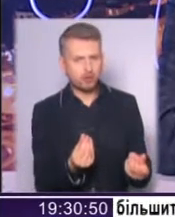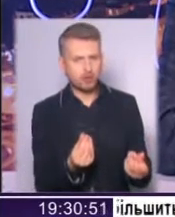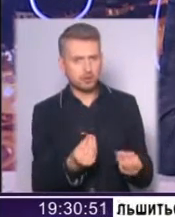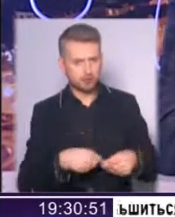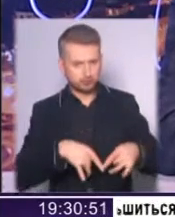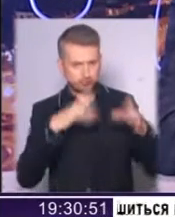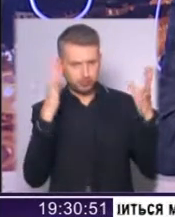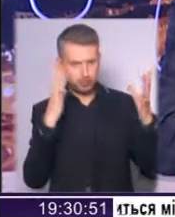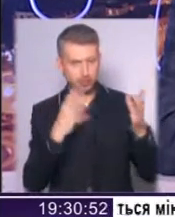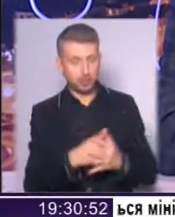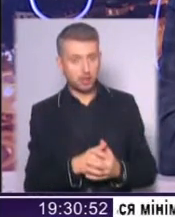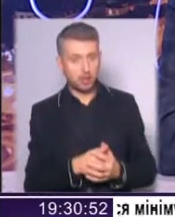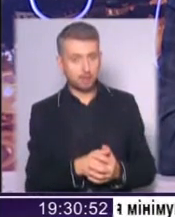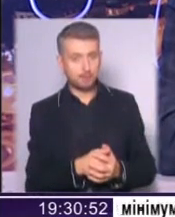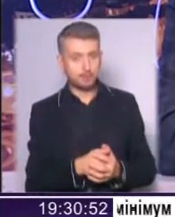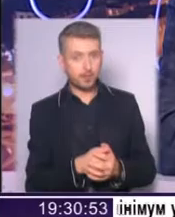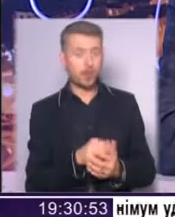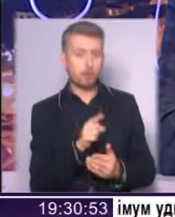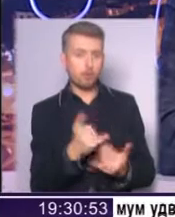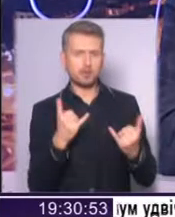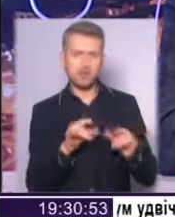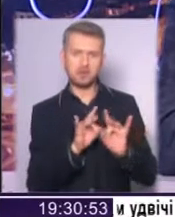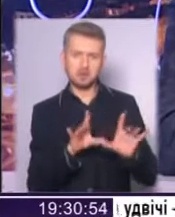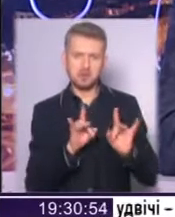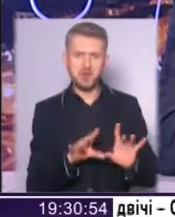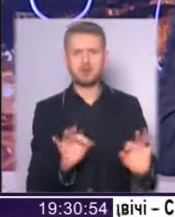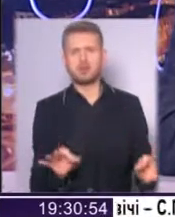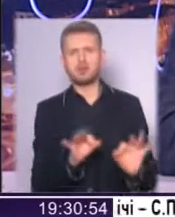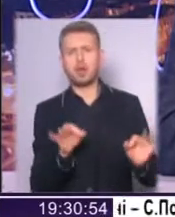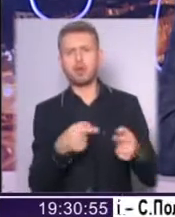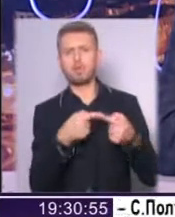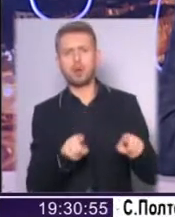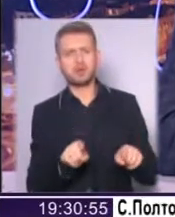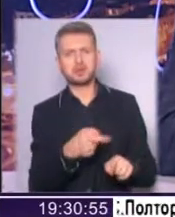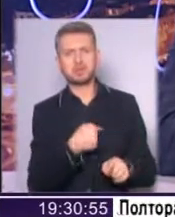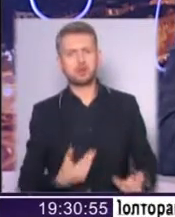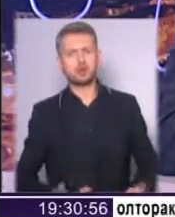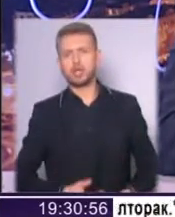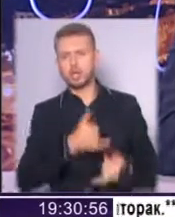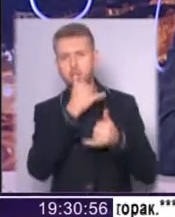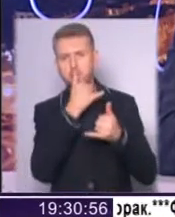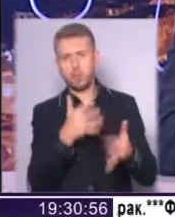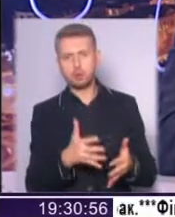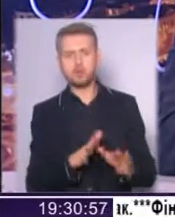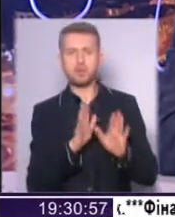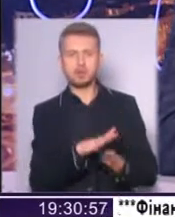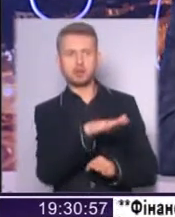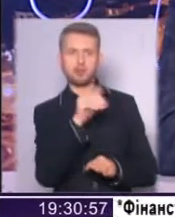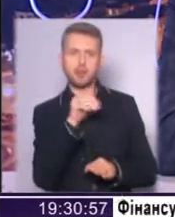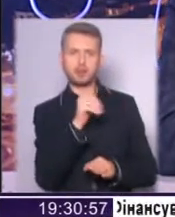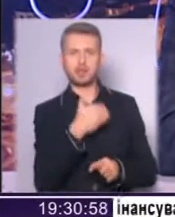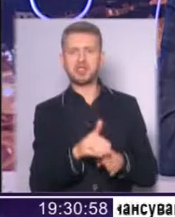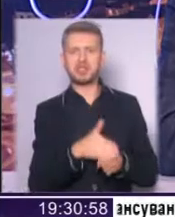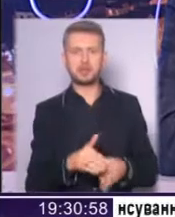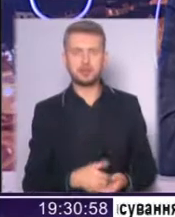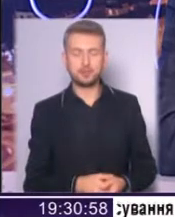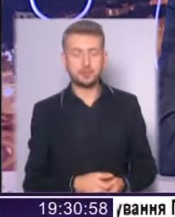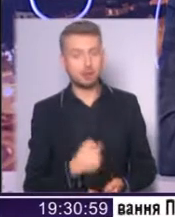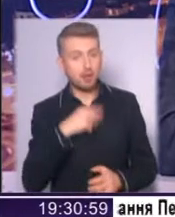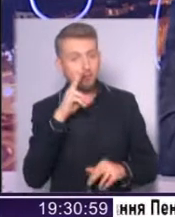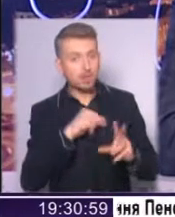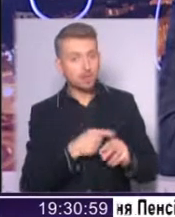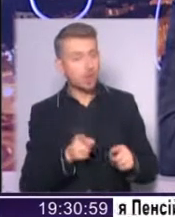резерву золотовалютної, частину ми отримали кредиту. І в мене виникає питання до прем'єр-міністра, голови Національного банку і міністра фінансів,